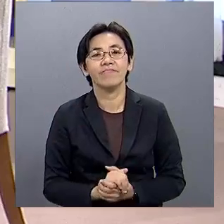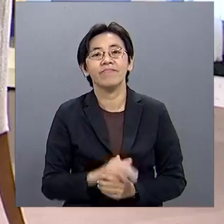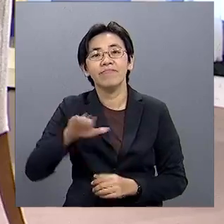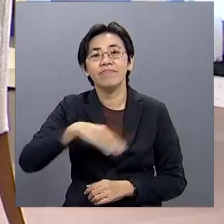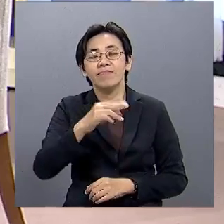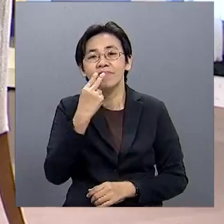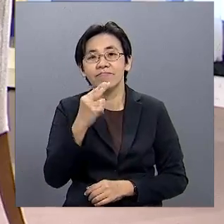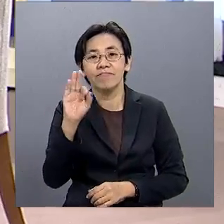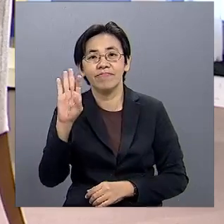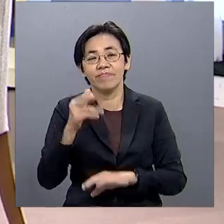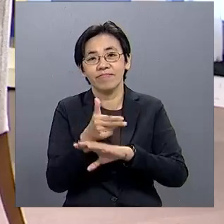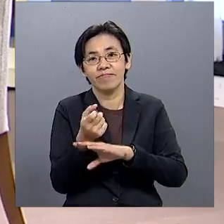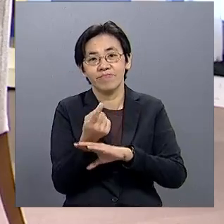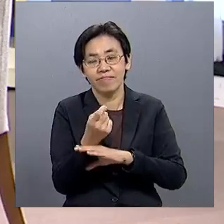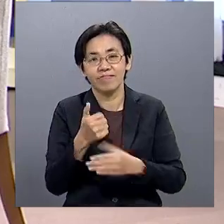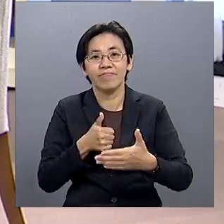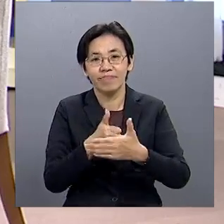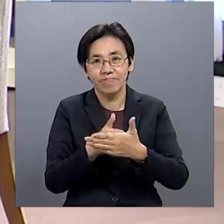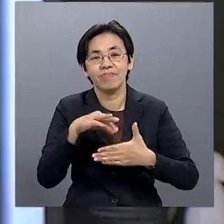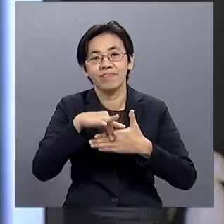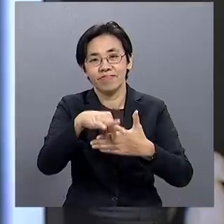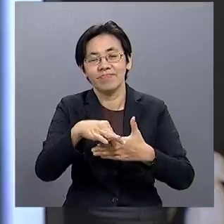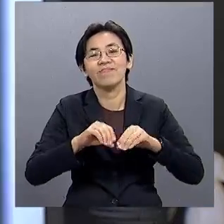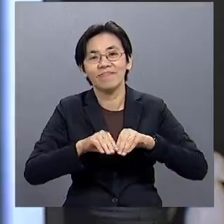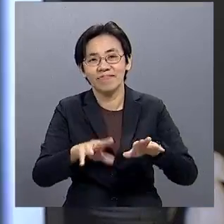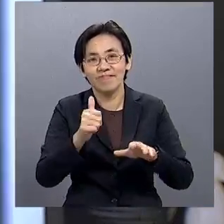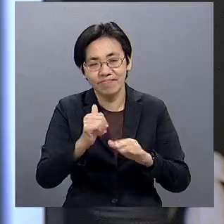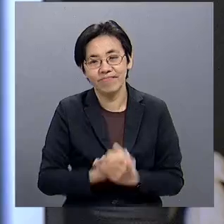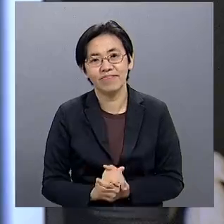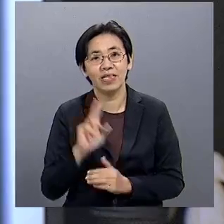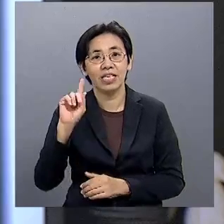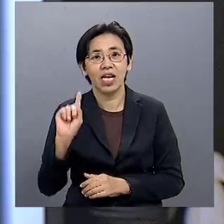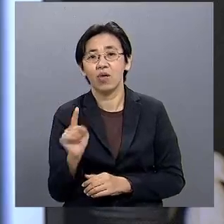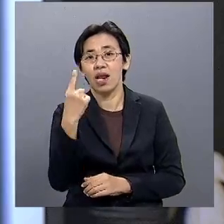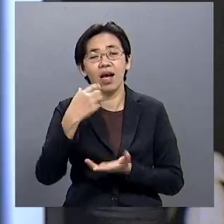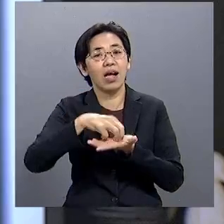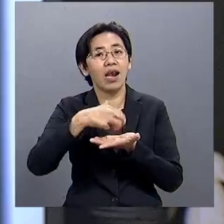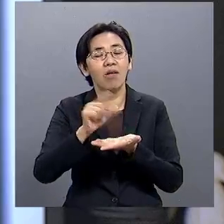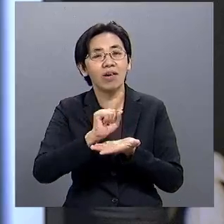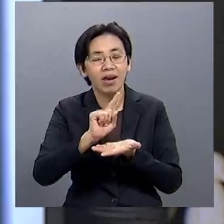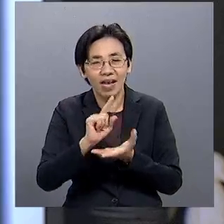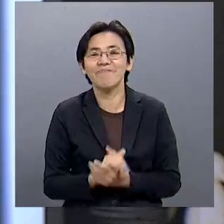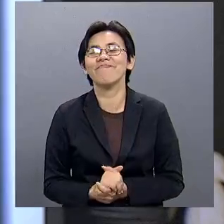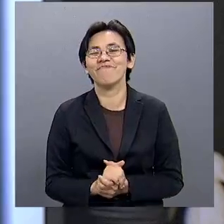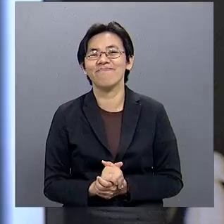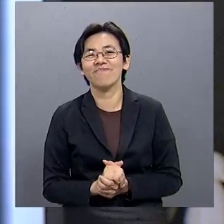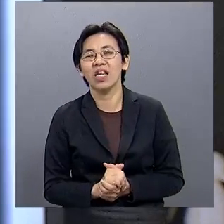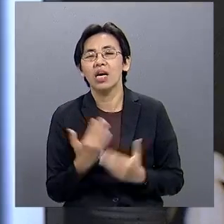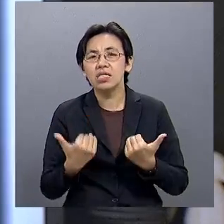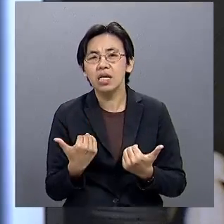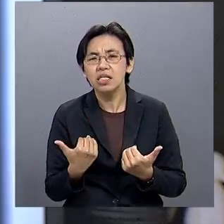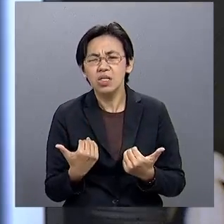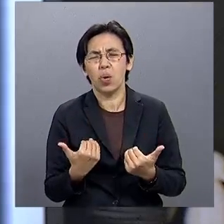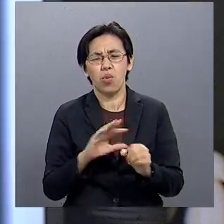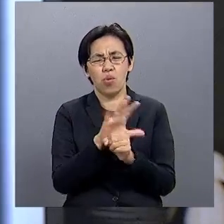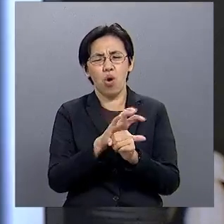Facebook Live กดไลค์กดแชร์กันมาเยอะๆได้เลยครับ ครับข่าวแรกเรื่องแรกวันนี้นะครับในช่วงสีสันวาไรตี้ครับการปรับตัวในยุคโควิด -19 นั้น